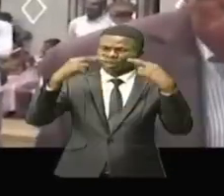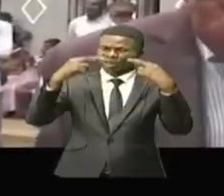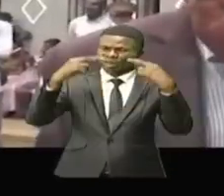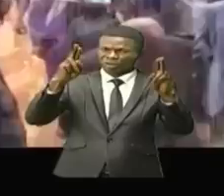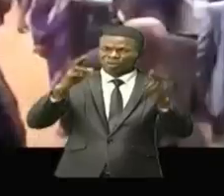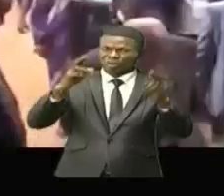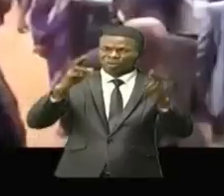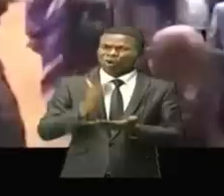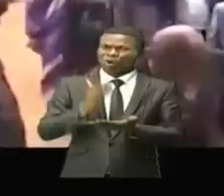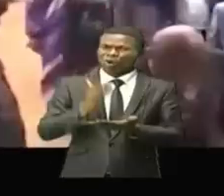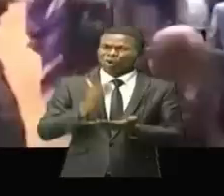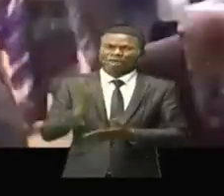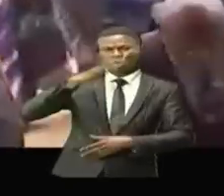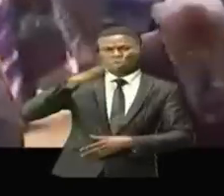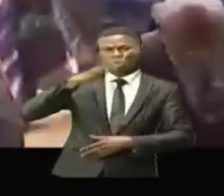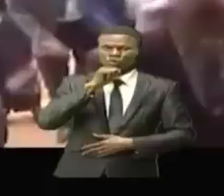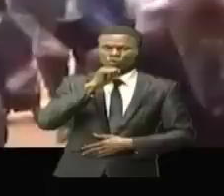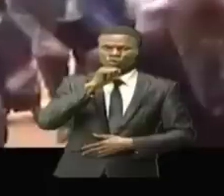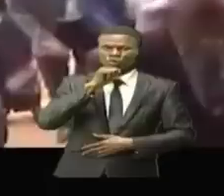arrêt.